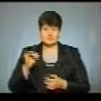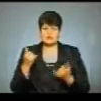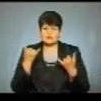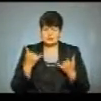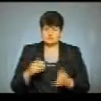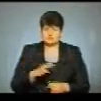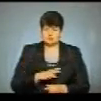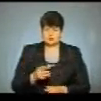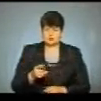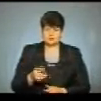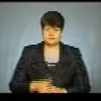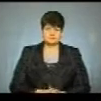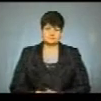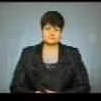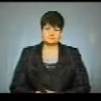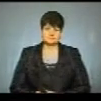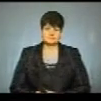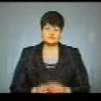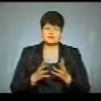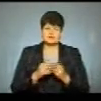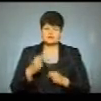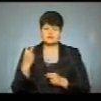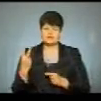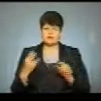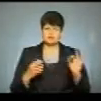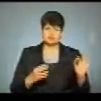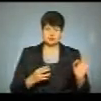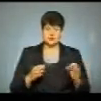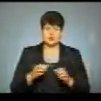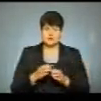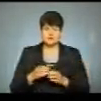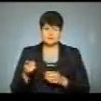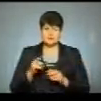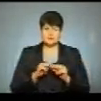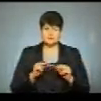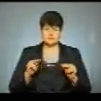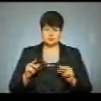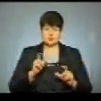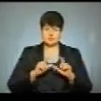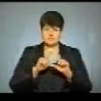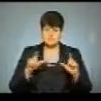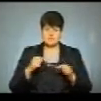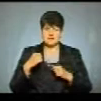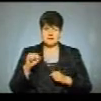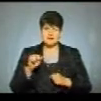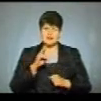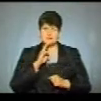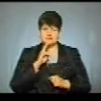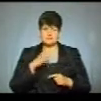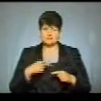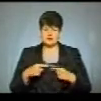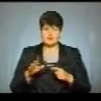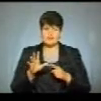в Тернополі. З рахунком 2-0 команда «Тернопільпадуніверситет» перемогла кременецьких футболістів у п'ятому